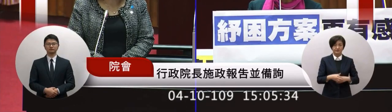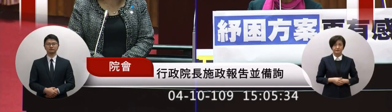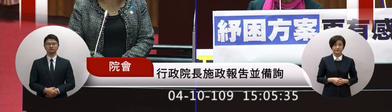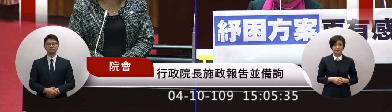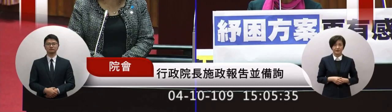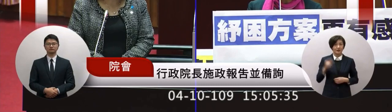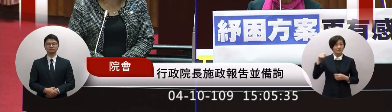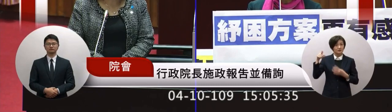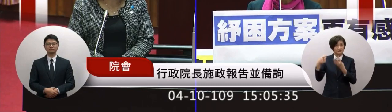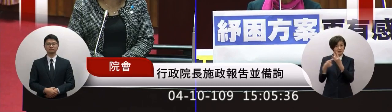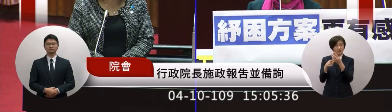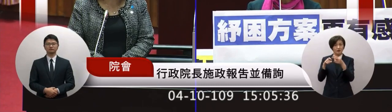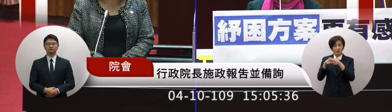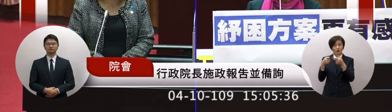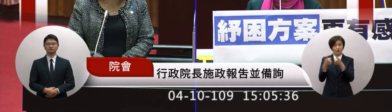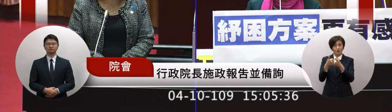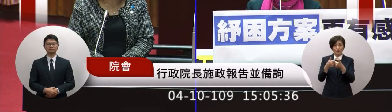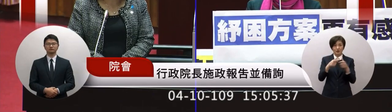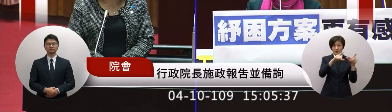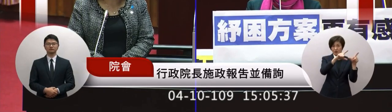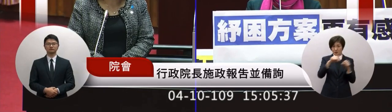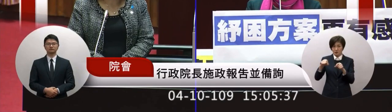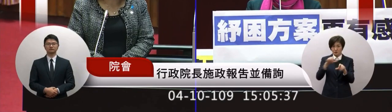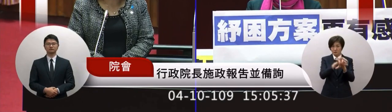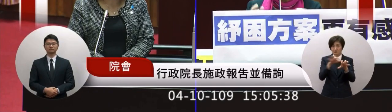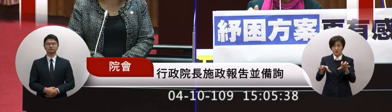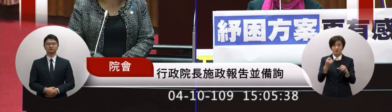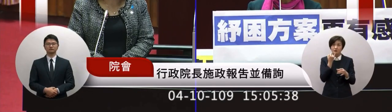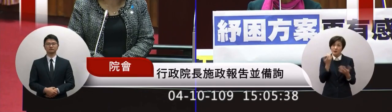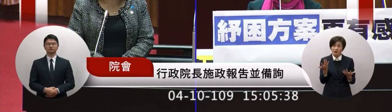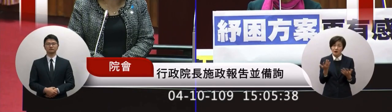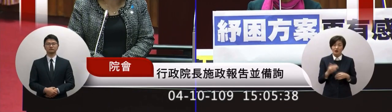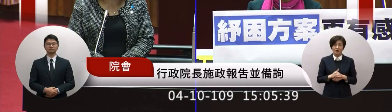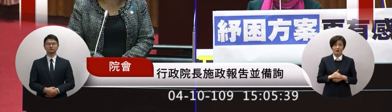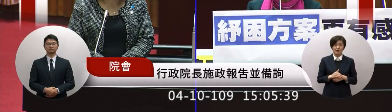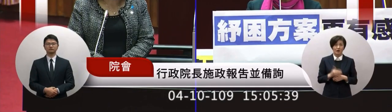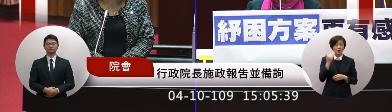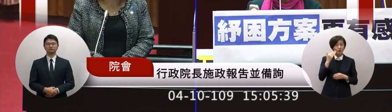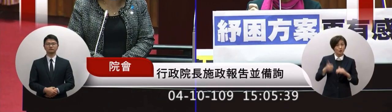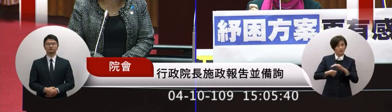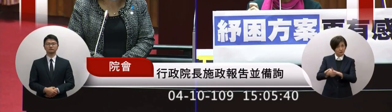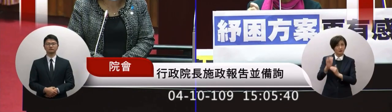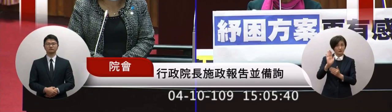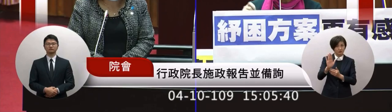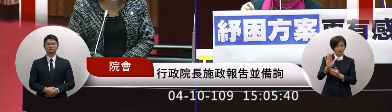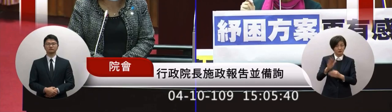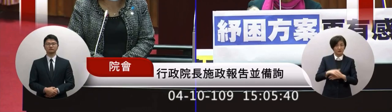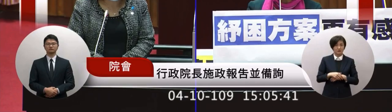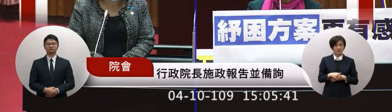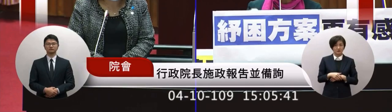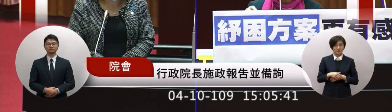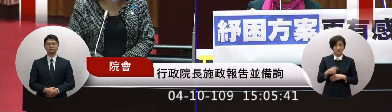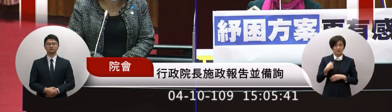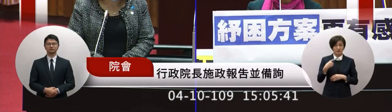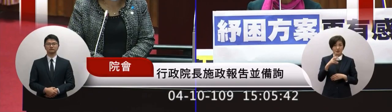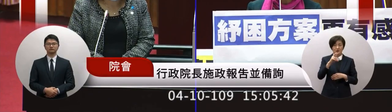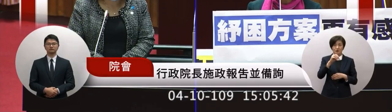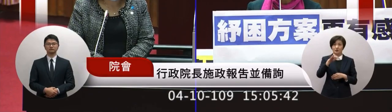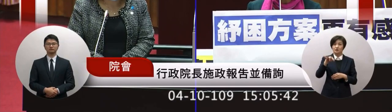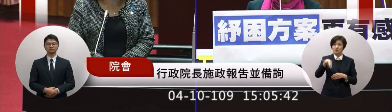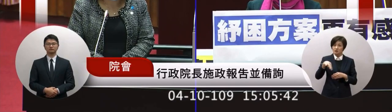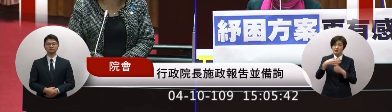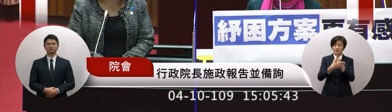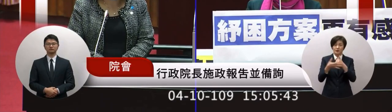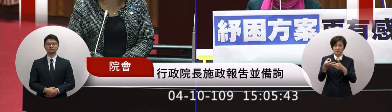职业工会都可以比照办理，就是说我只要是职业工会我的是额度是24000的保险